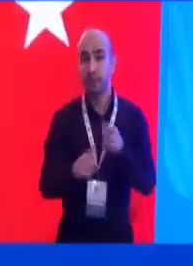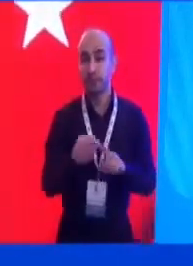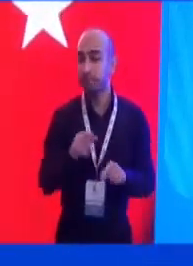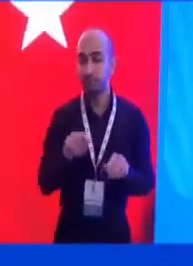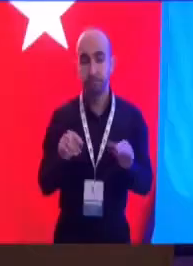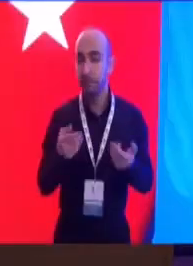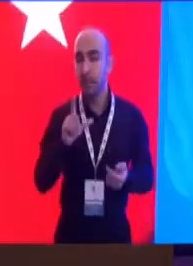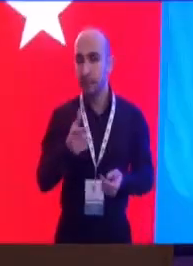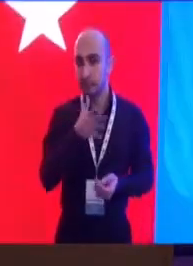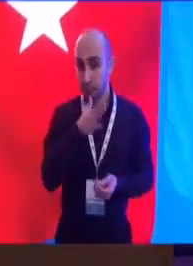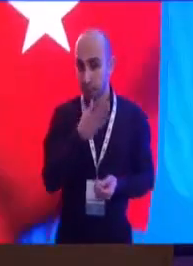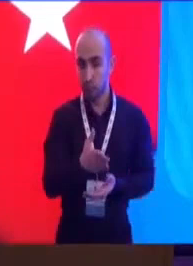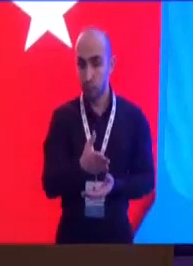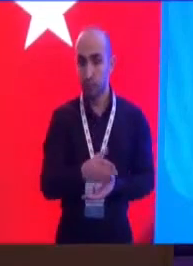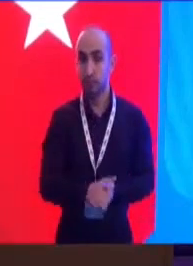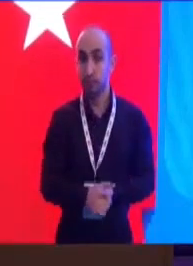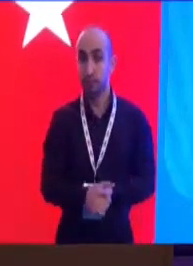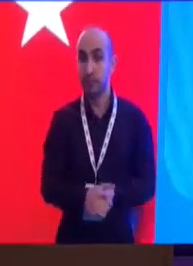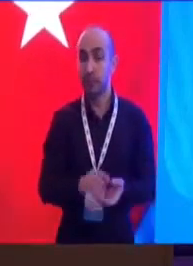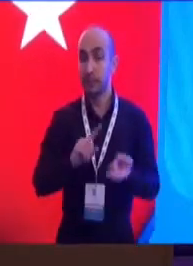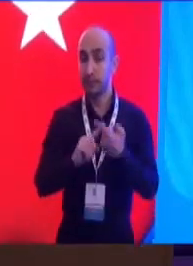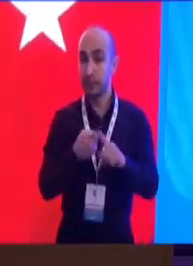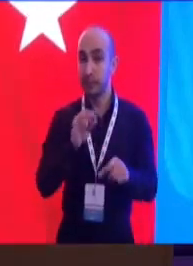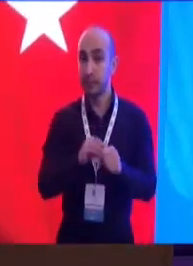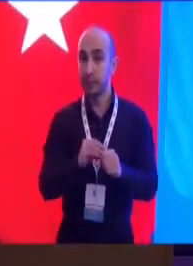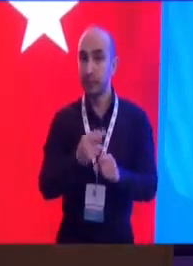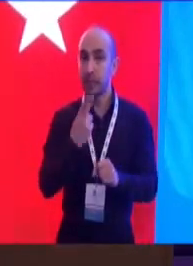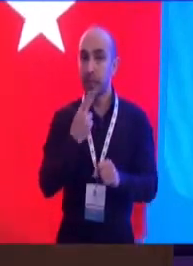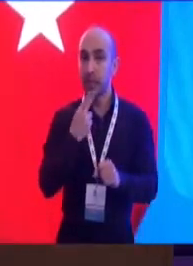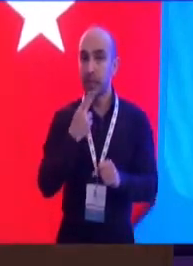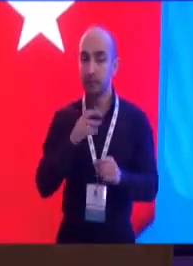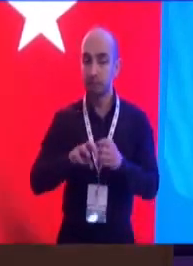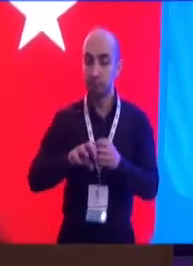arkadaşlarım? Siyasetin kadınların ötekiyle,